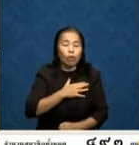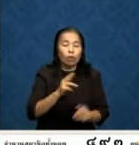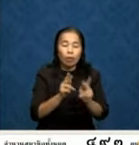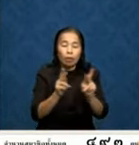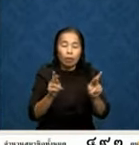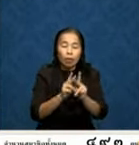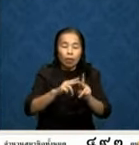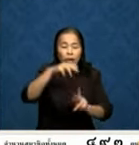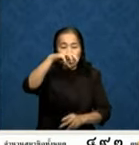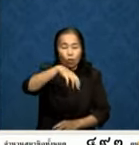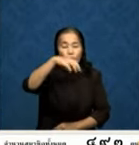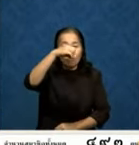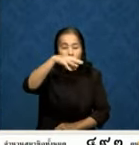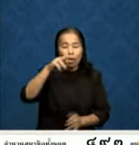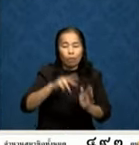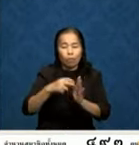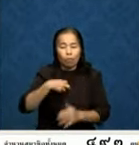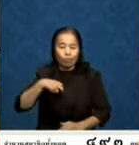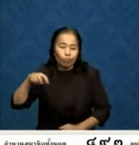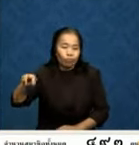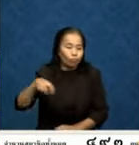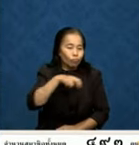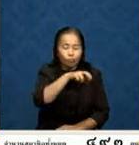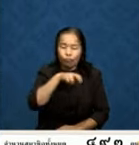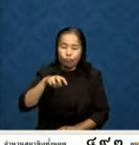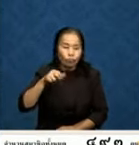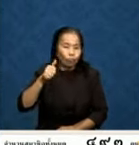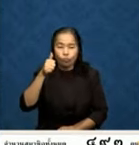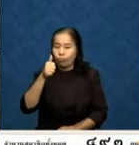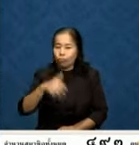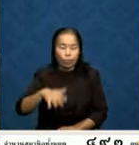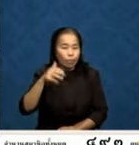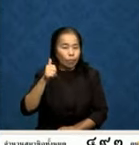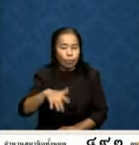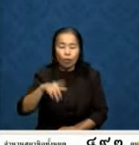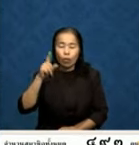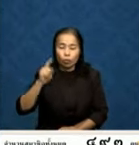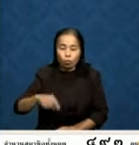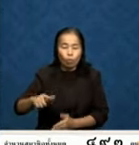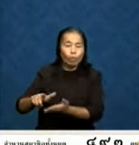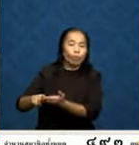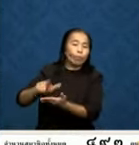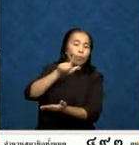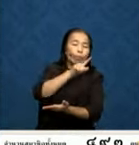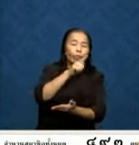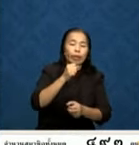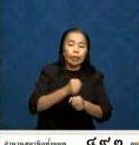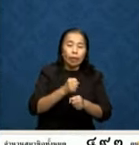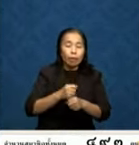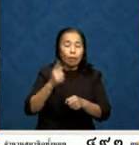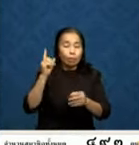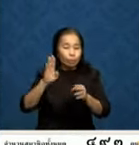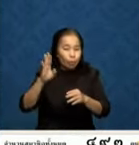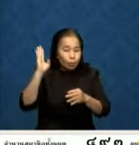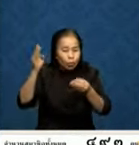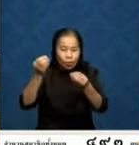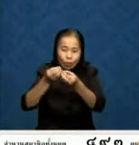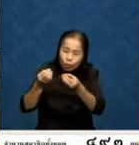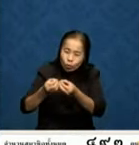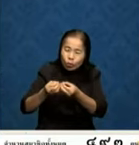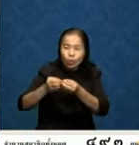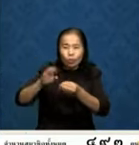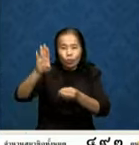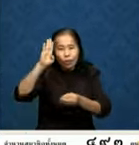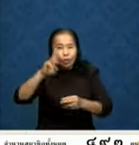จะต้องไม่เกี่ยวข้องไม่ข้องแวะนะครับกับเรื่องของการถือหุ้นใดๆทั้งสิ้นนะครับในบริษัทเอกชนเหล่านั้นนะครับแล้วก็รว